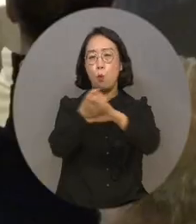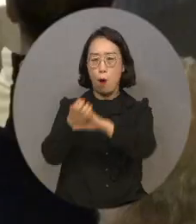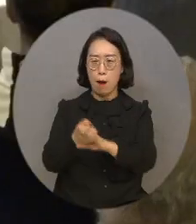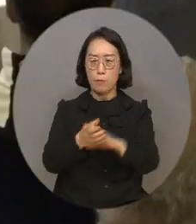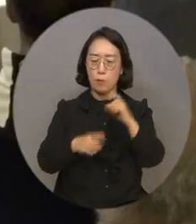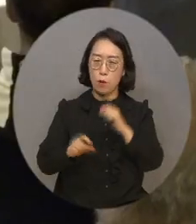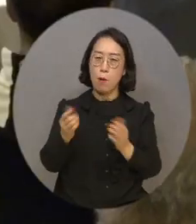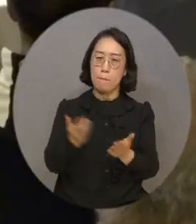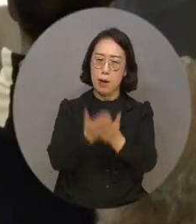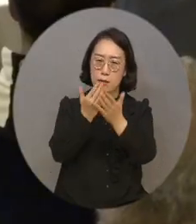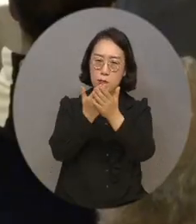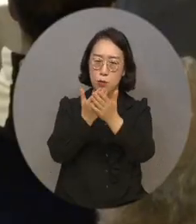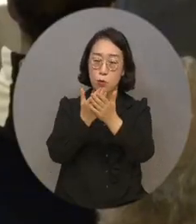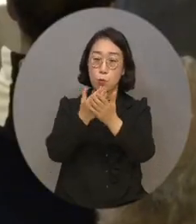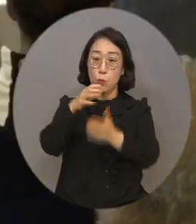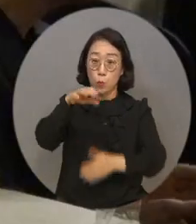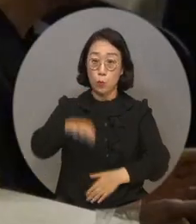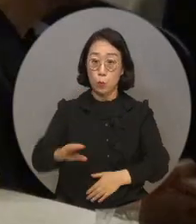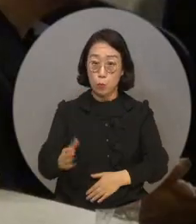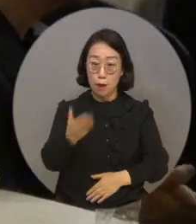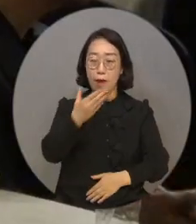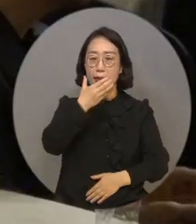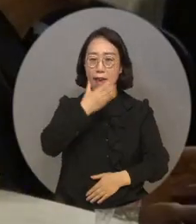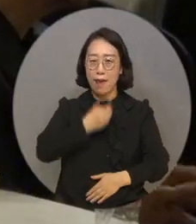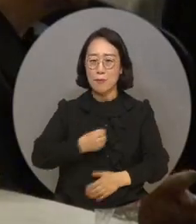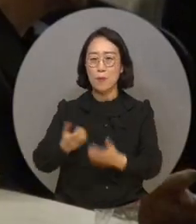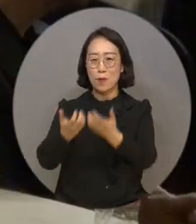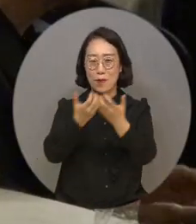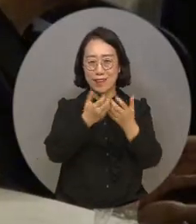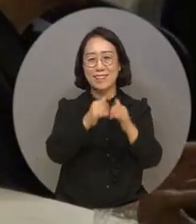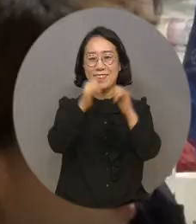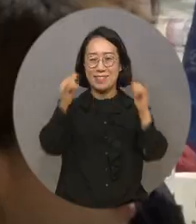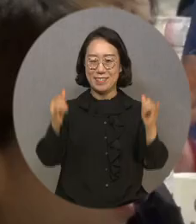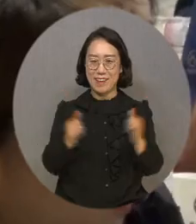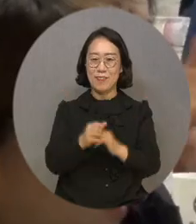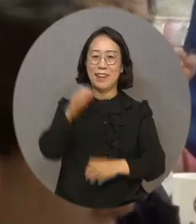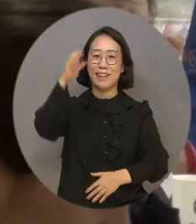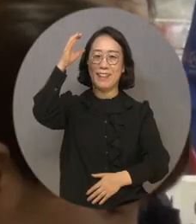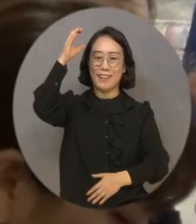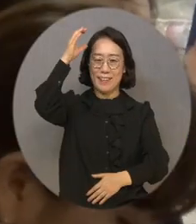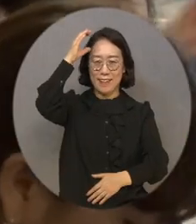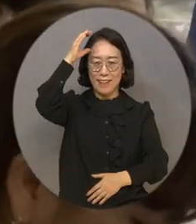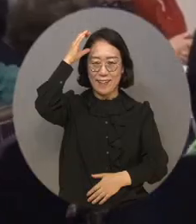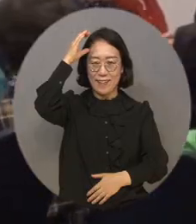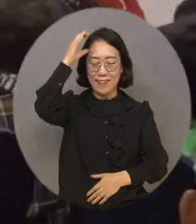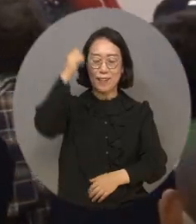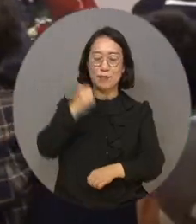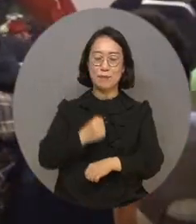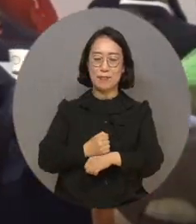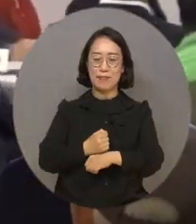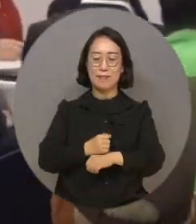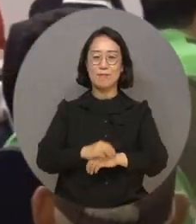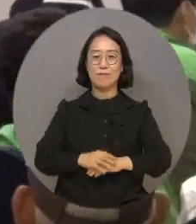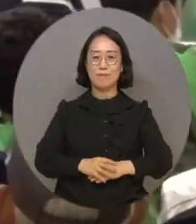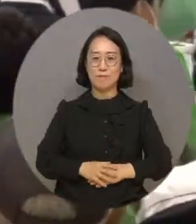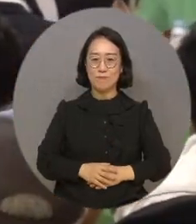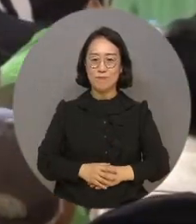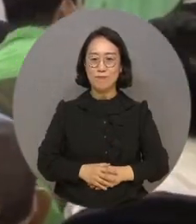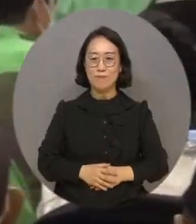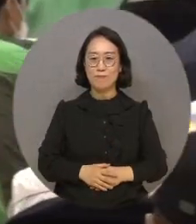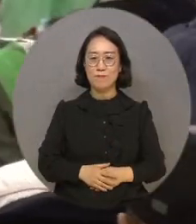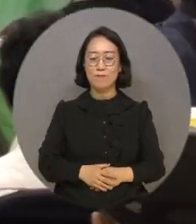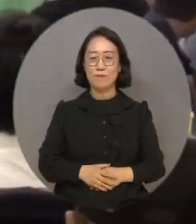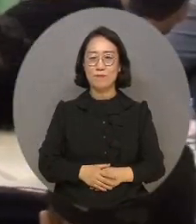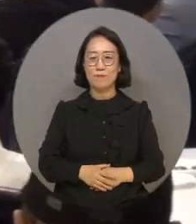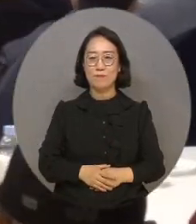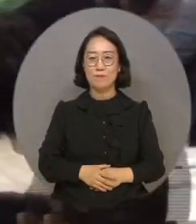다가가는 계기가 되어 어르신들의 행복이 가득한 사회가 되기를 기대해봅니다. 복지TV 전북방송 김영재입니다.